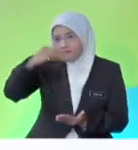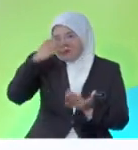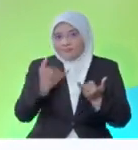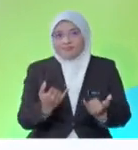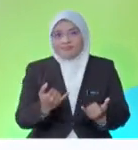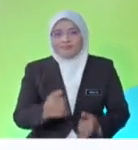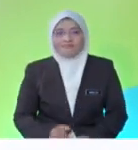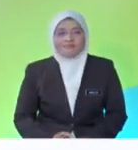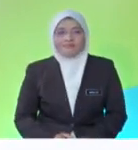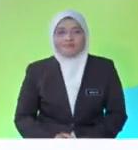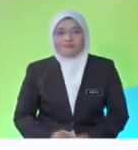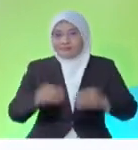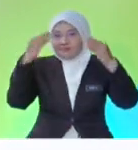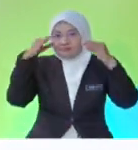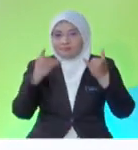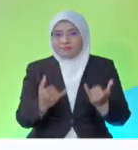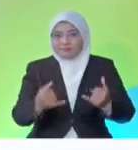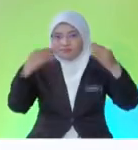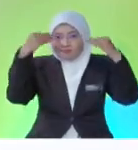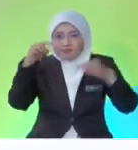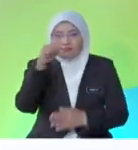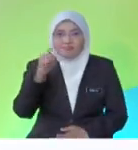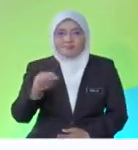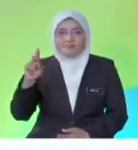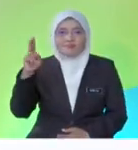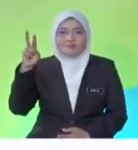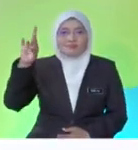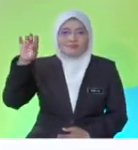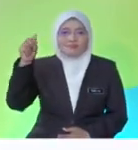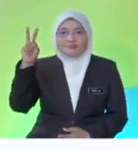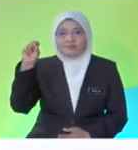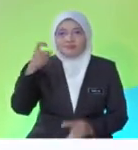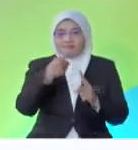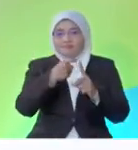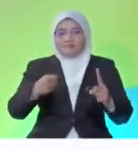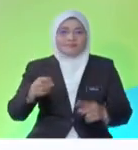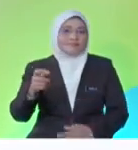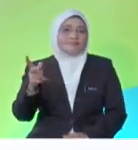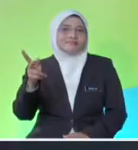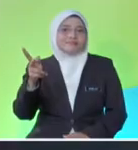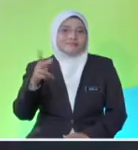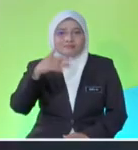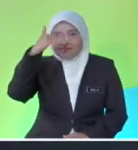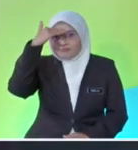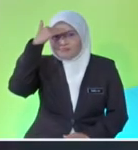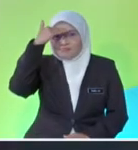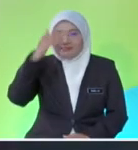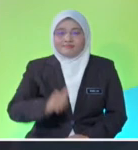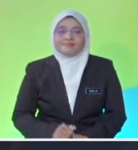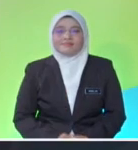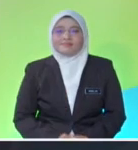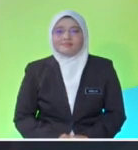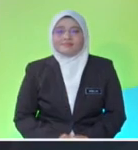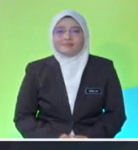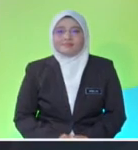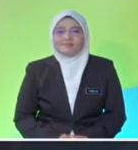cikgu kita hari ini, Cikgu Zuriana Abbas dari Sekolah Kebangsaan Seri Setia Pontian Johor. Selamat datang, cikgu. Hai Nisa, terima kasih. Cikgu